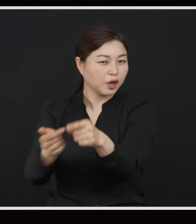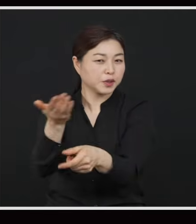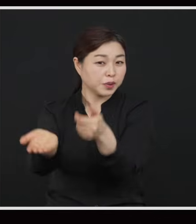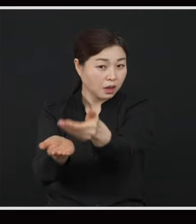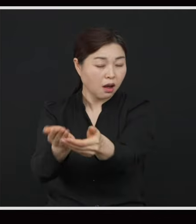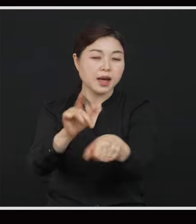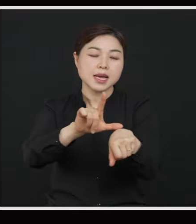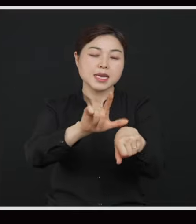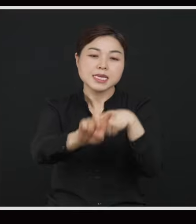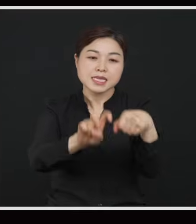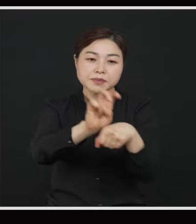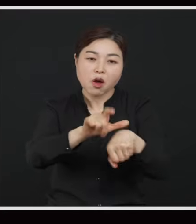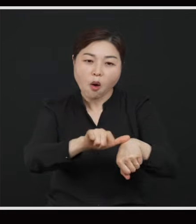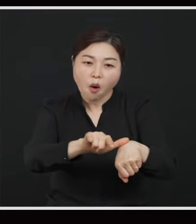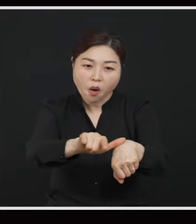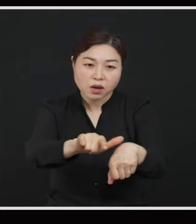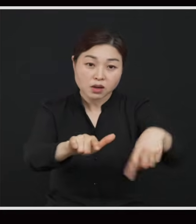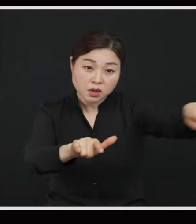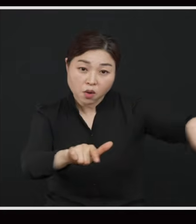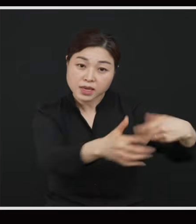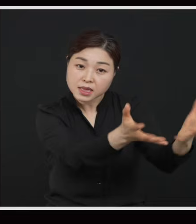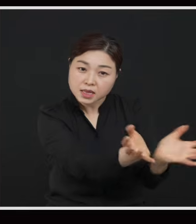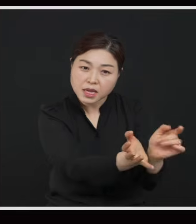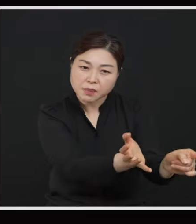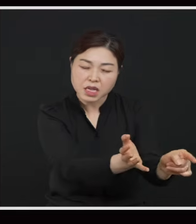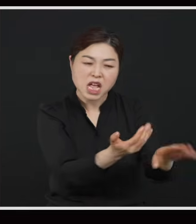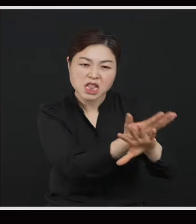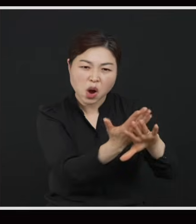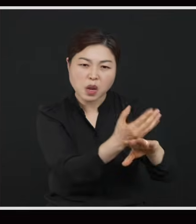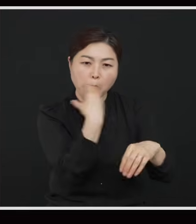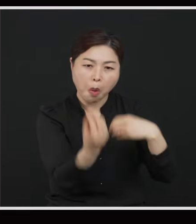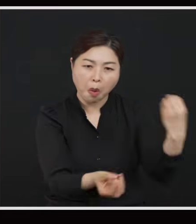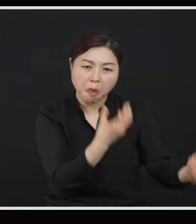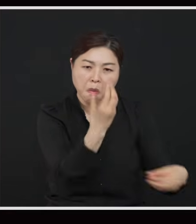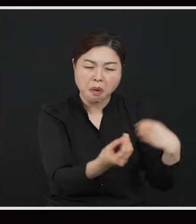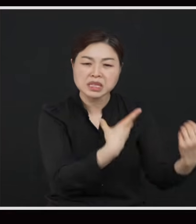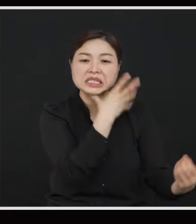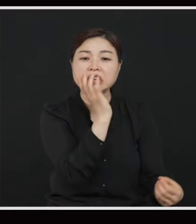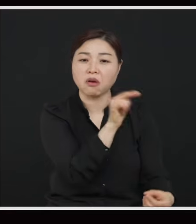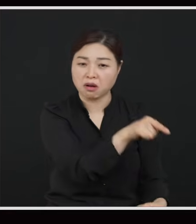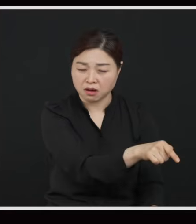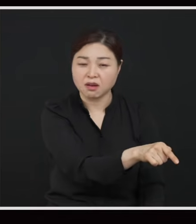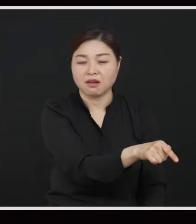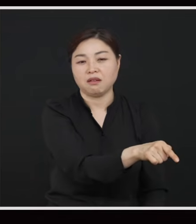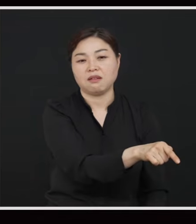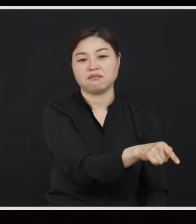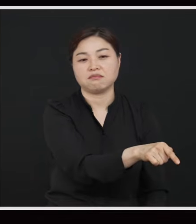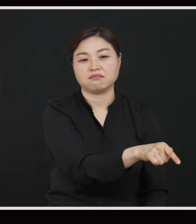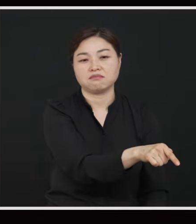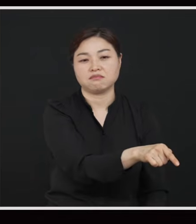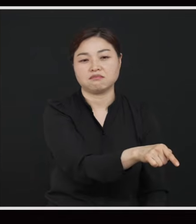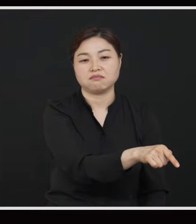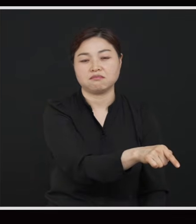20년 있다가 보니까 달라는 대로 다 줬던 놈들은 막 털이 빠지고 노화 증상이 일어나고 그러는데